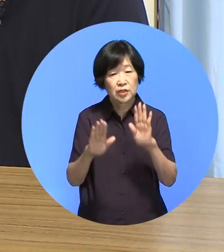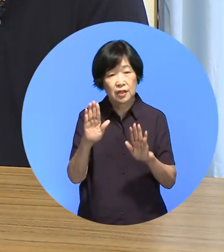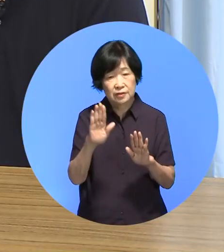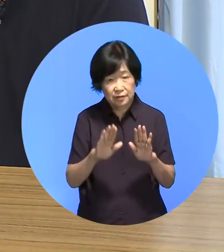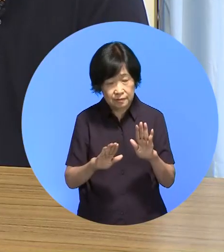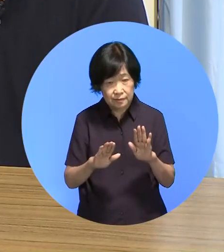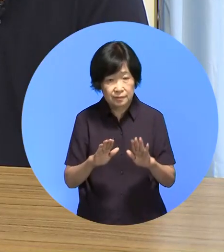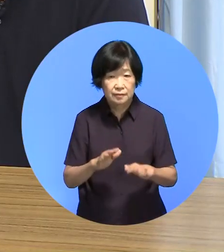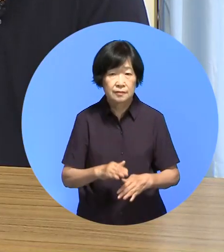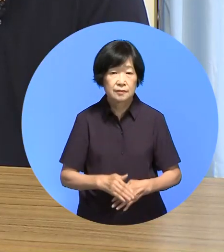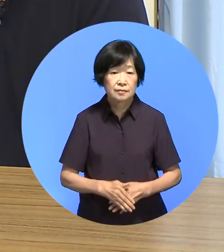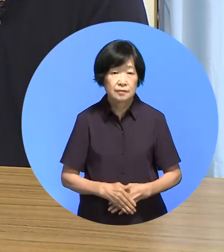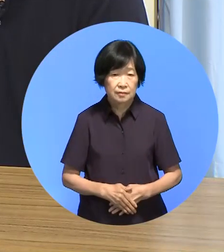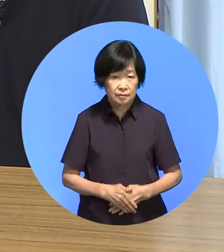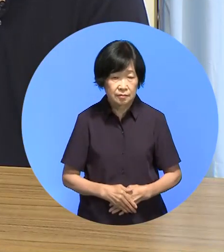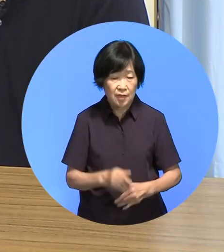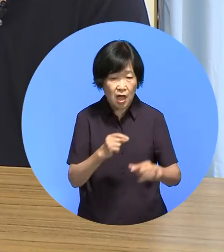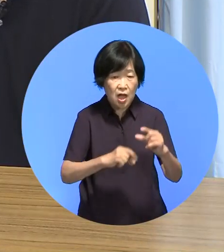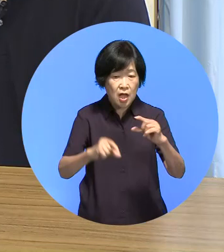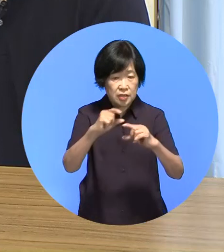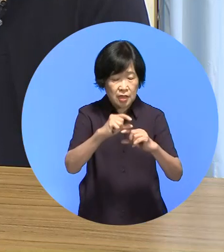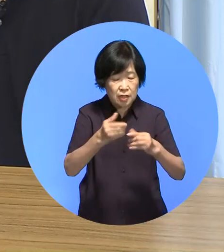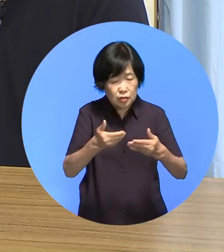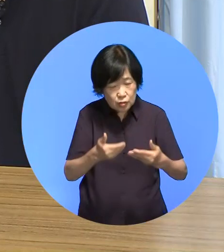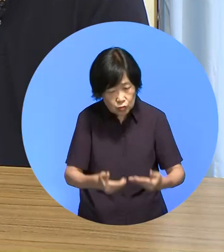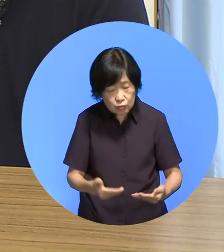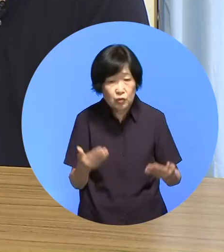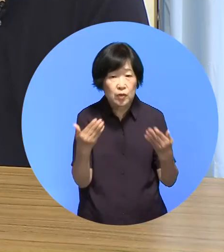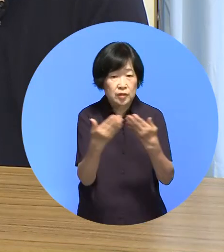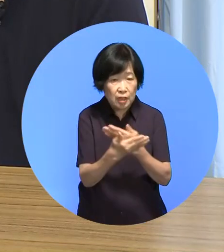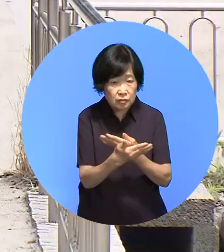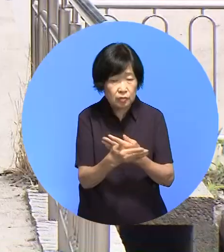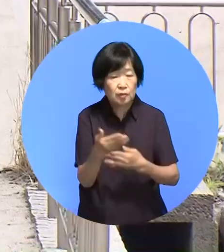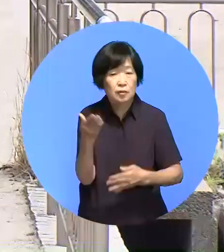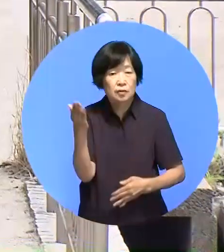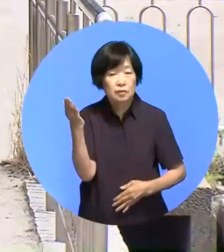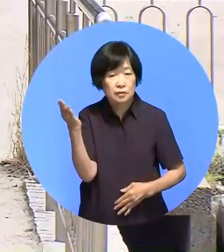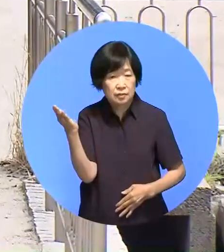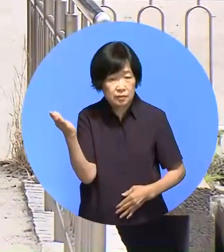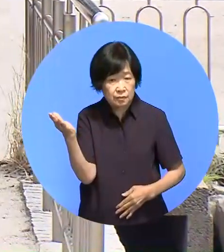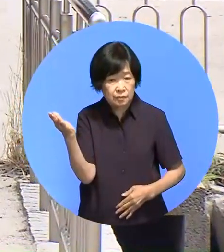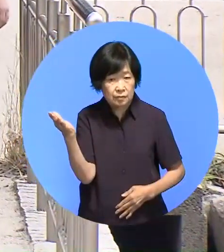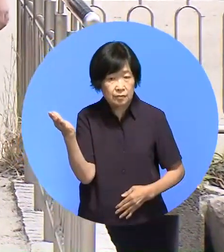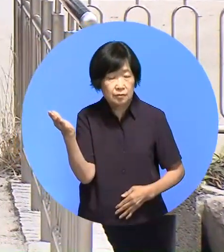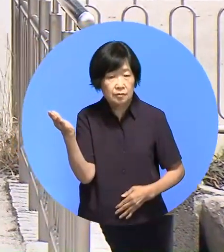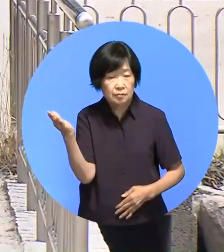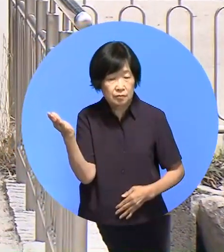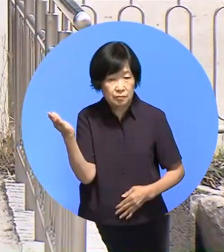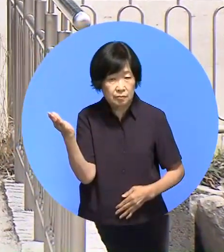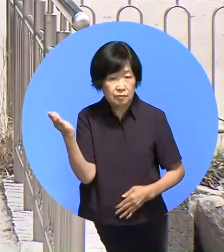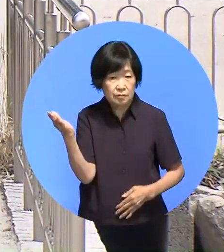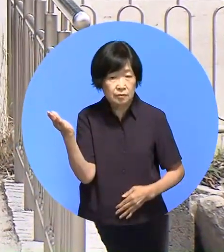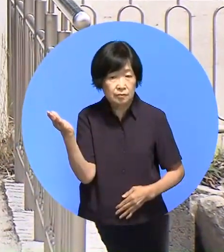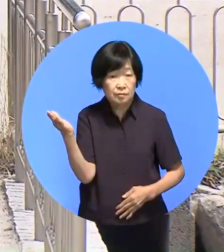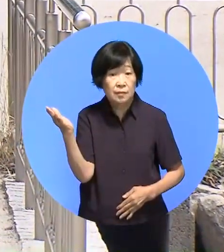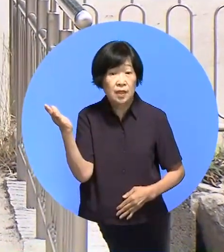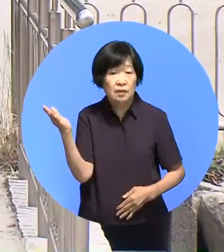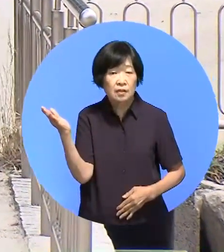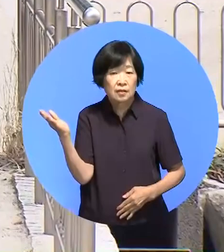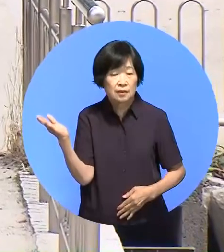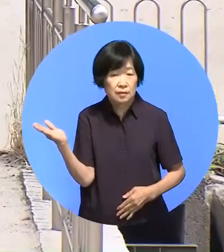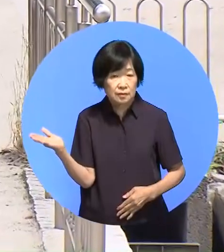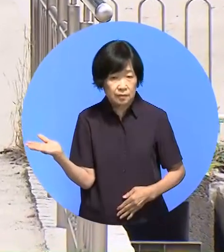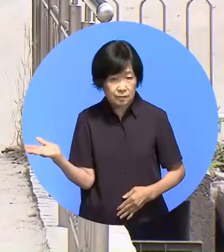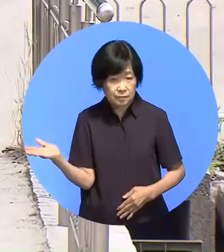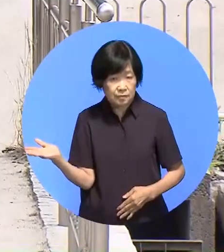ないといった状態です。さらに重症になってくると意識障害や全身の痙攣、ま